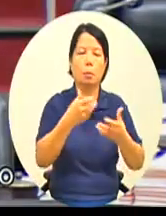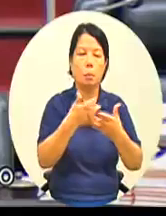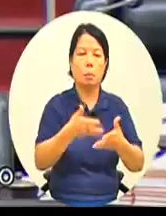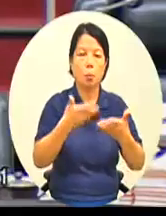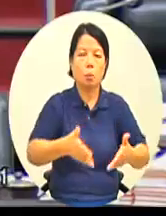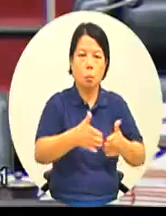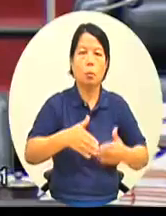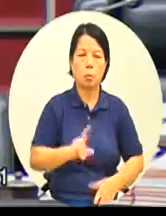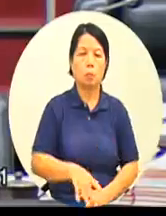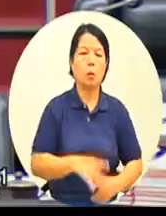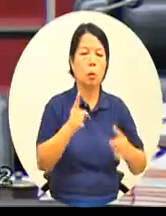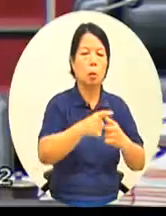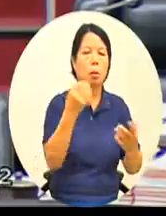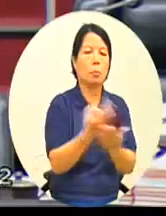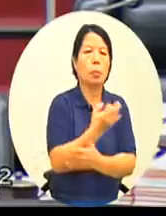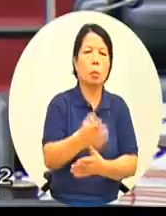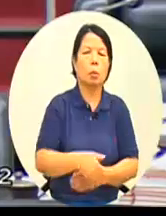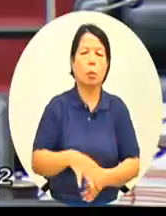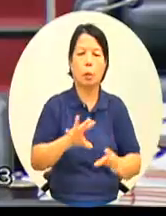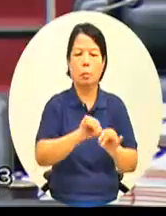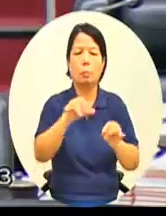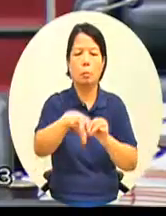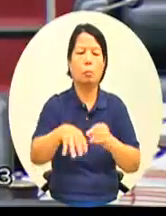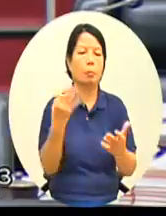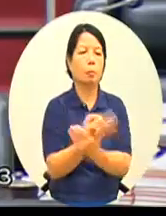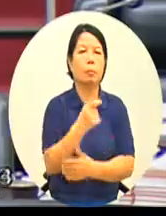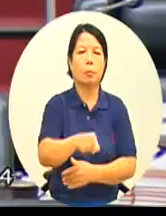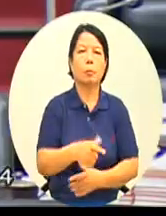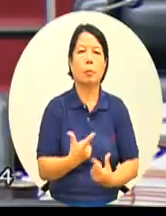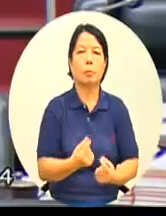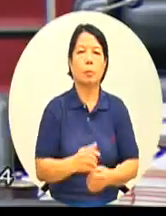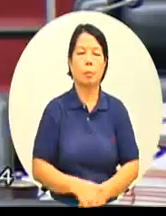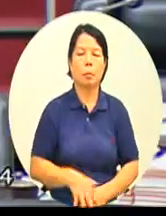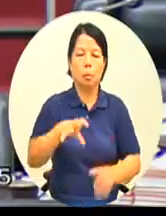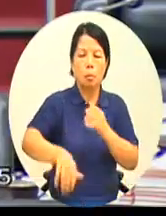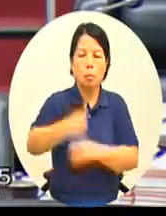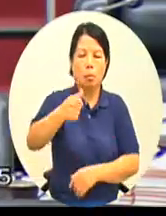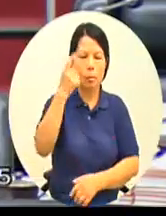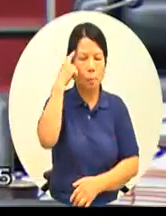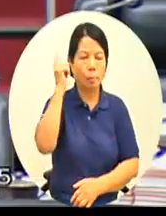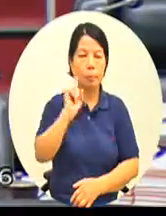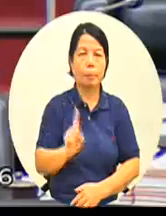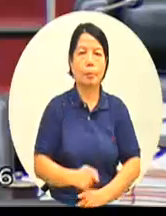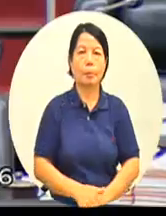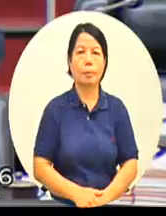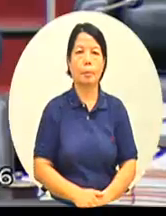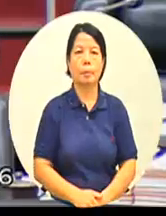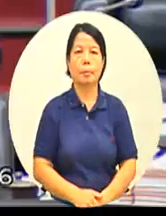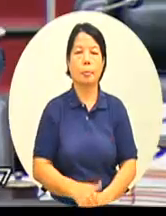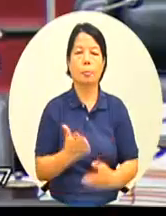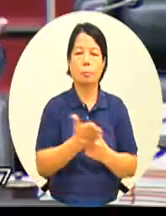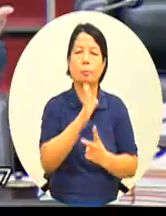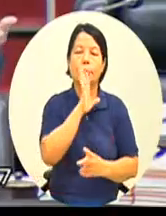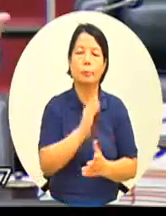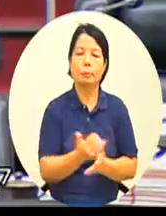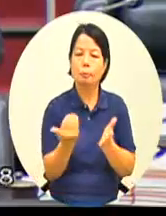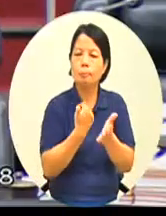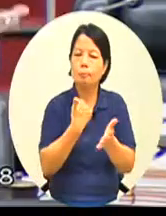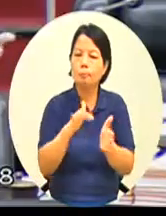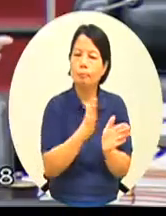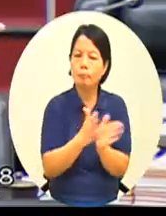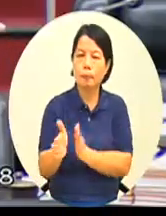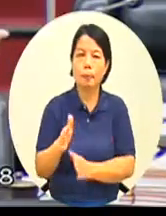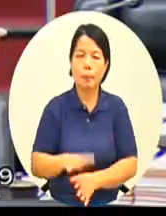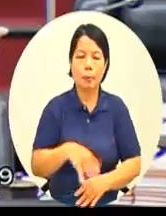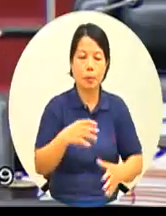不仅人力不足，我们连场地都不足啊。所以局长，你有没有什么想法哈？或者是你有没有什么预备？在这个场